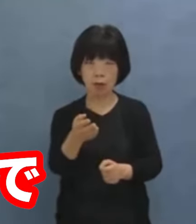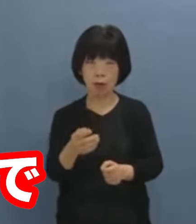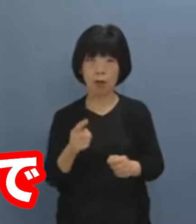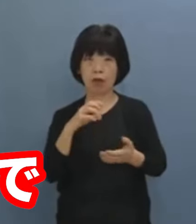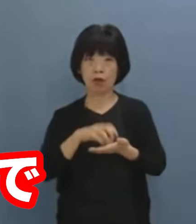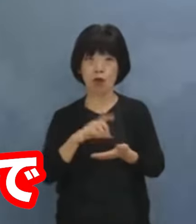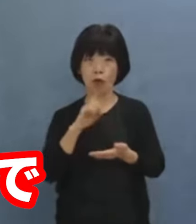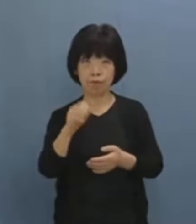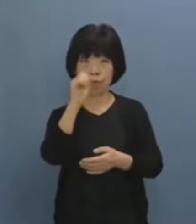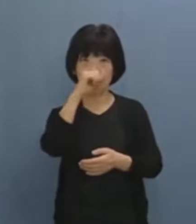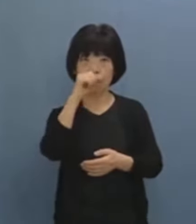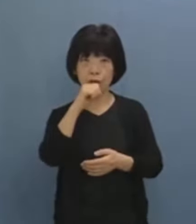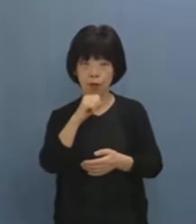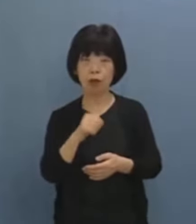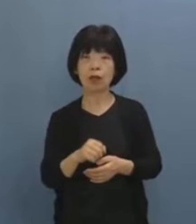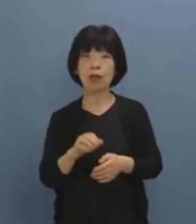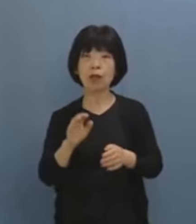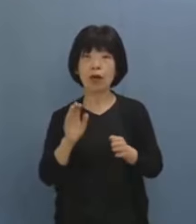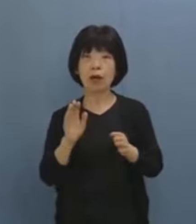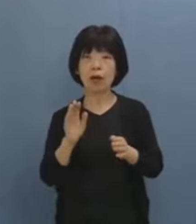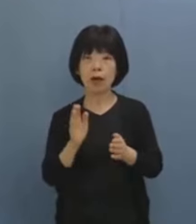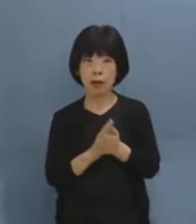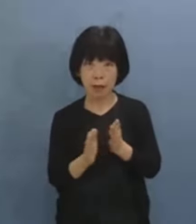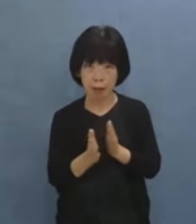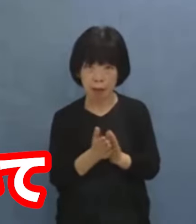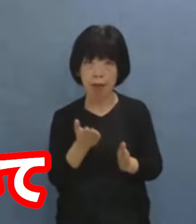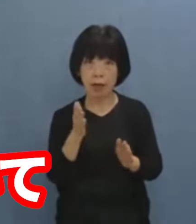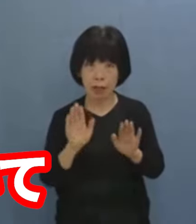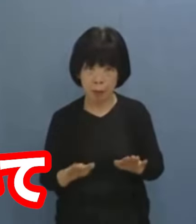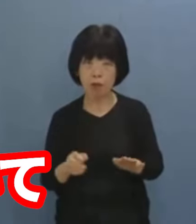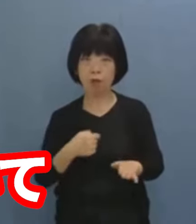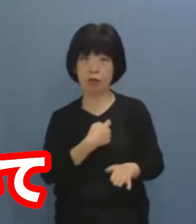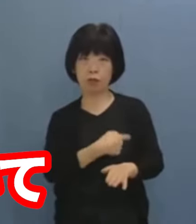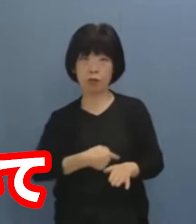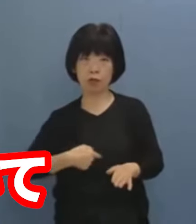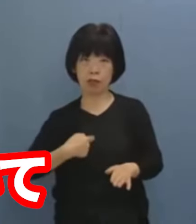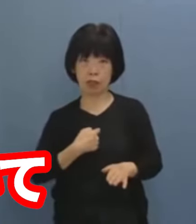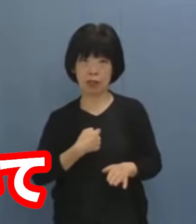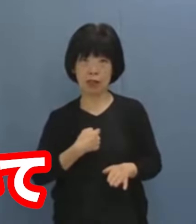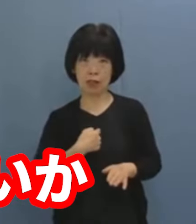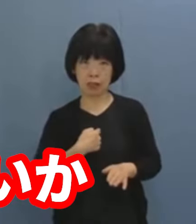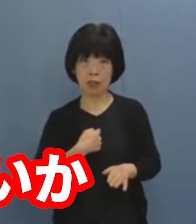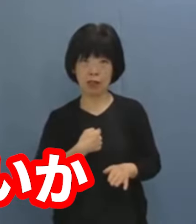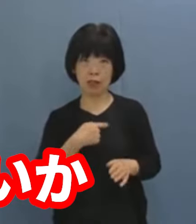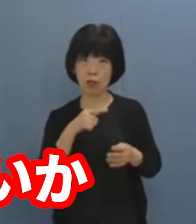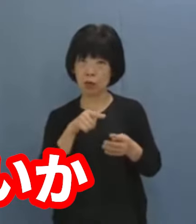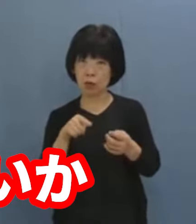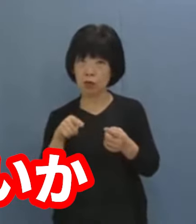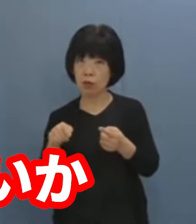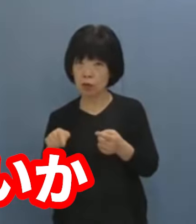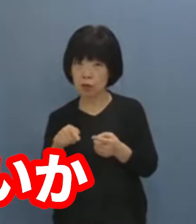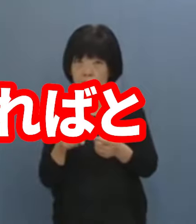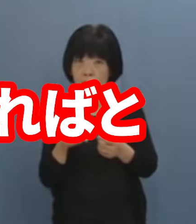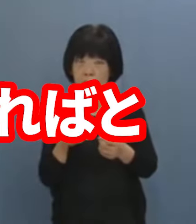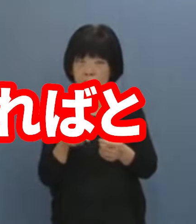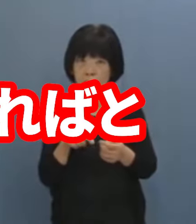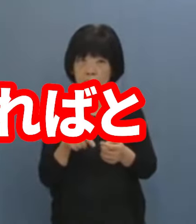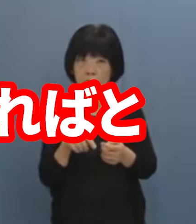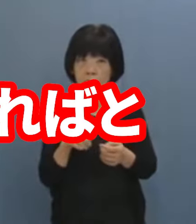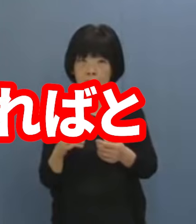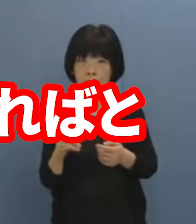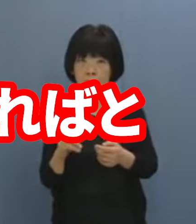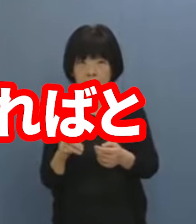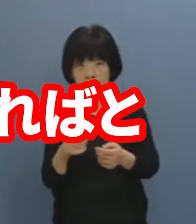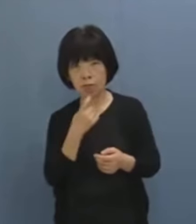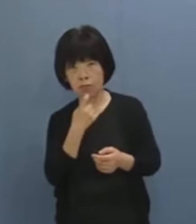どのような思いで証人尋問に臨むかというところとですね、それぞれの疑惑についてどういう主張をしていきたいかというのを教えてい